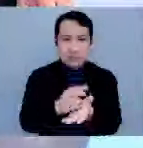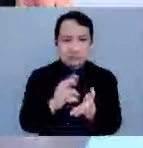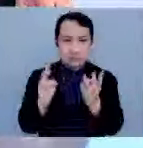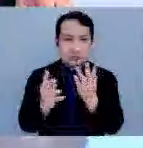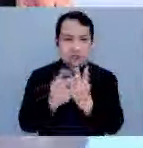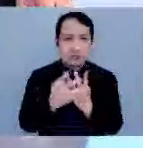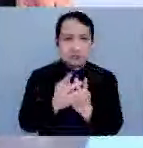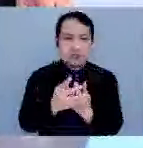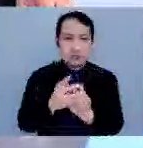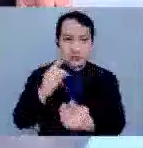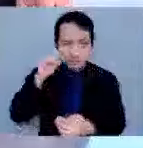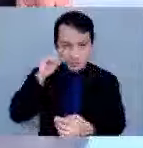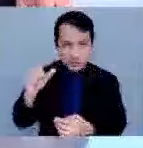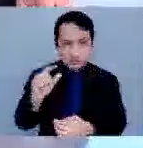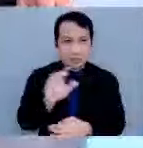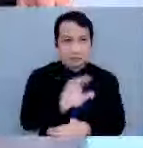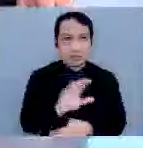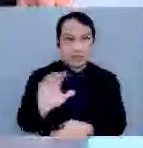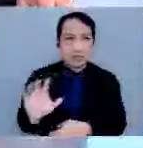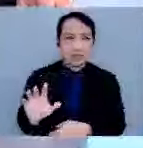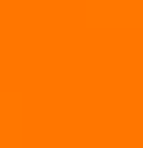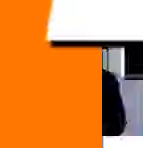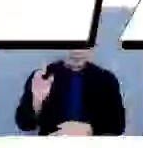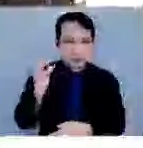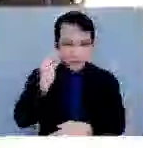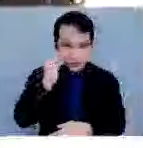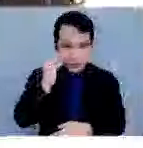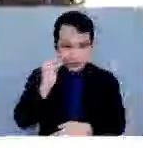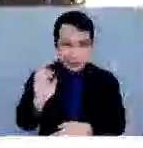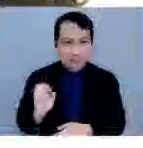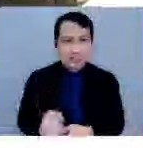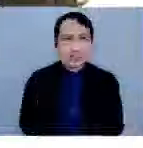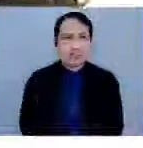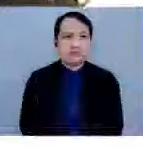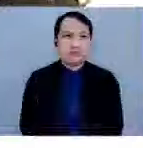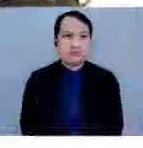Nasa frontline na balitang yan, si Marian Enriquez.